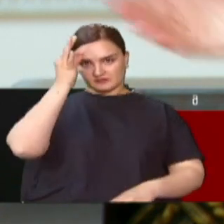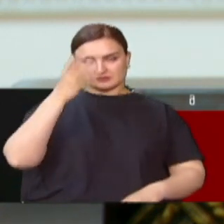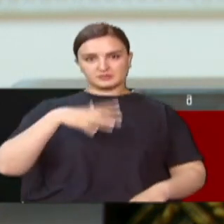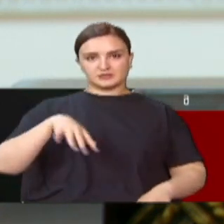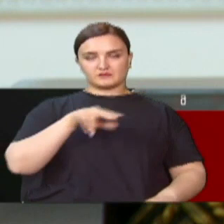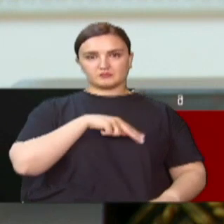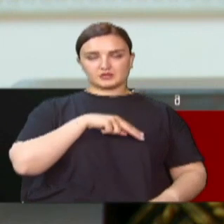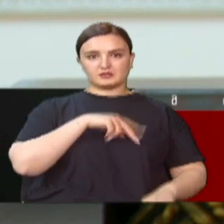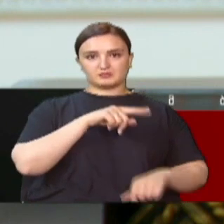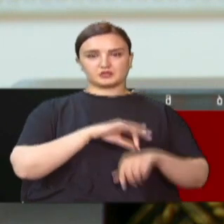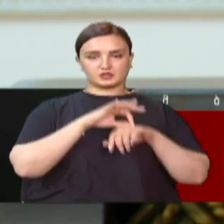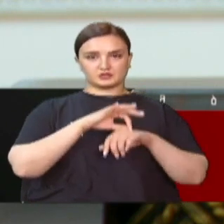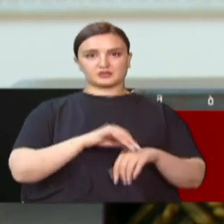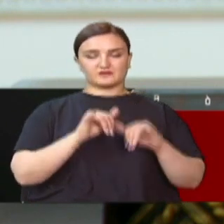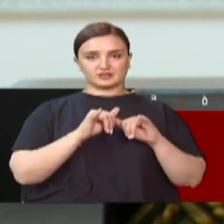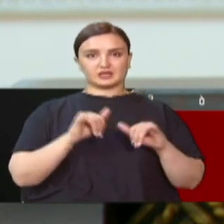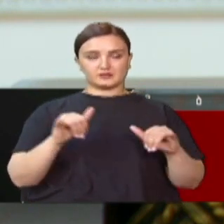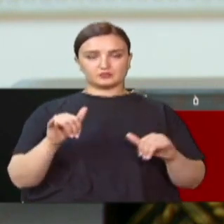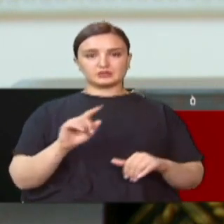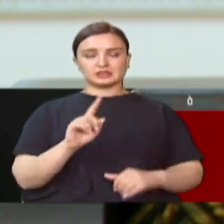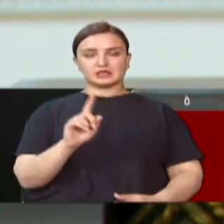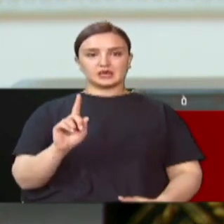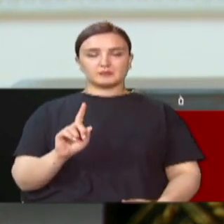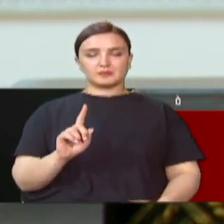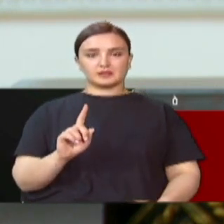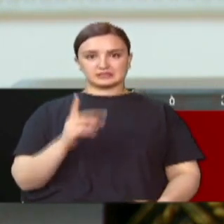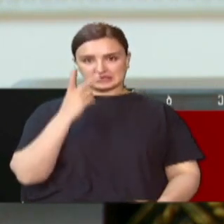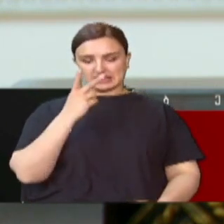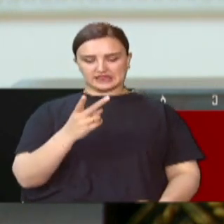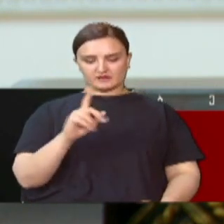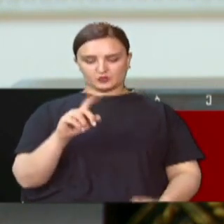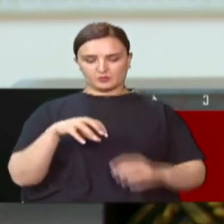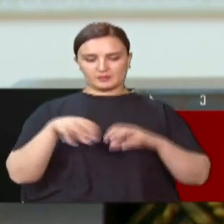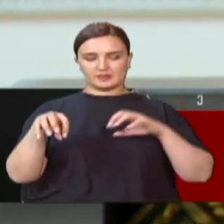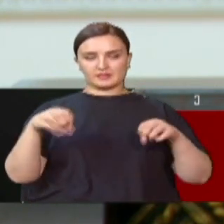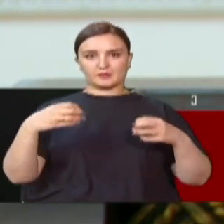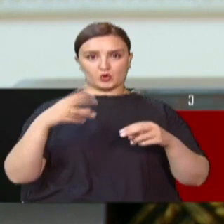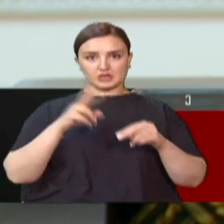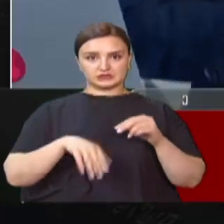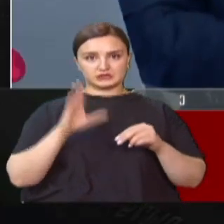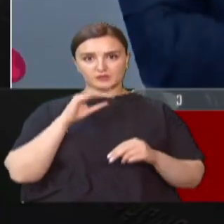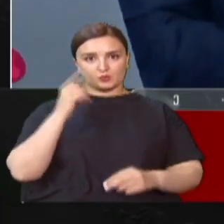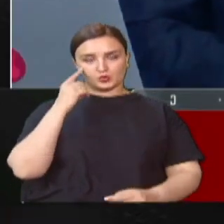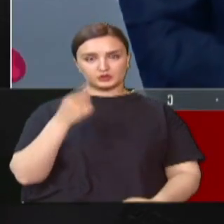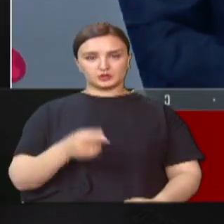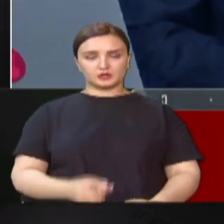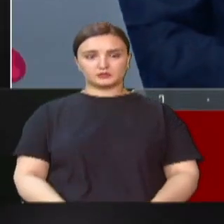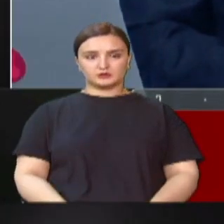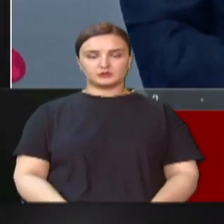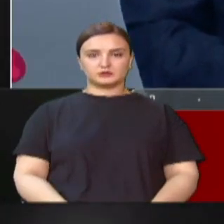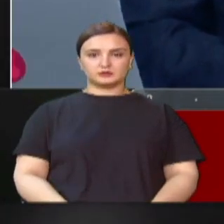საქართველოს პარლამენტში განვითარებულს, აბა რამეს ხედავთ რო დეპოლარიზაცია ამ